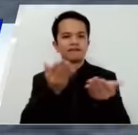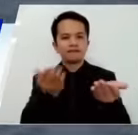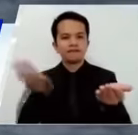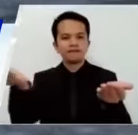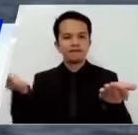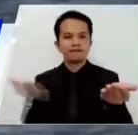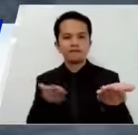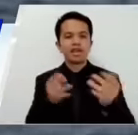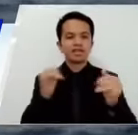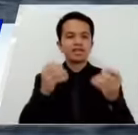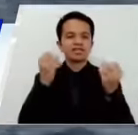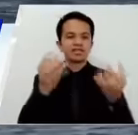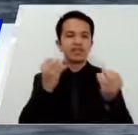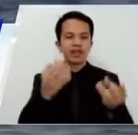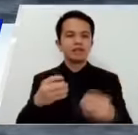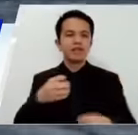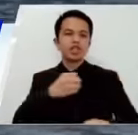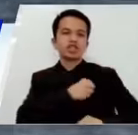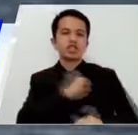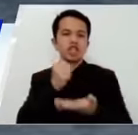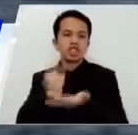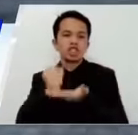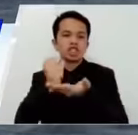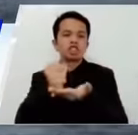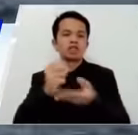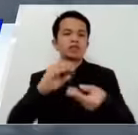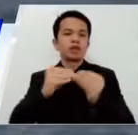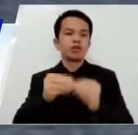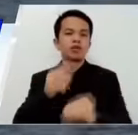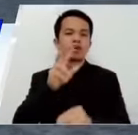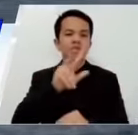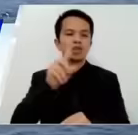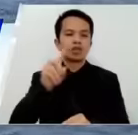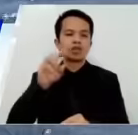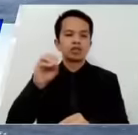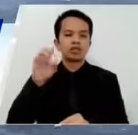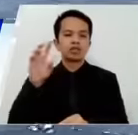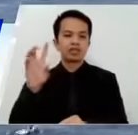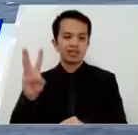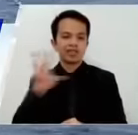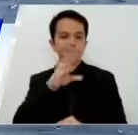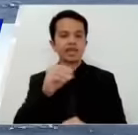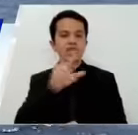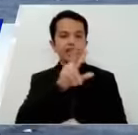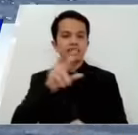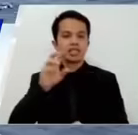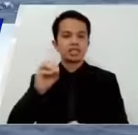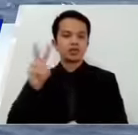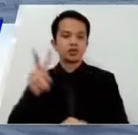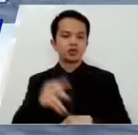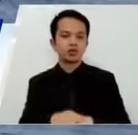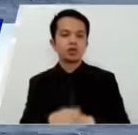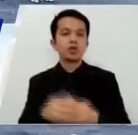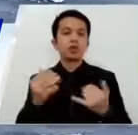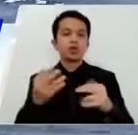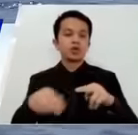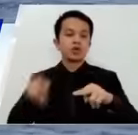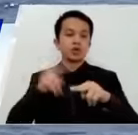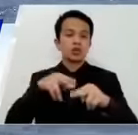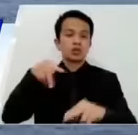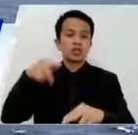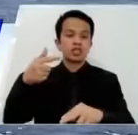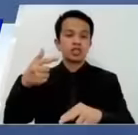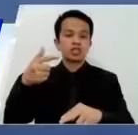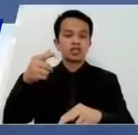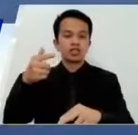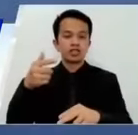Chinese Coast Guard ships na may bow number 3106 at 3302. Dagdag ng PCG spokesperson for the West